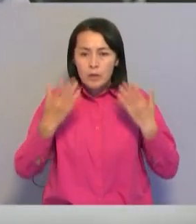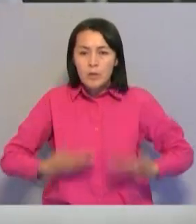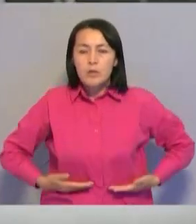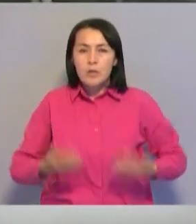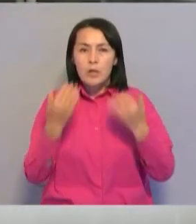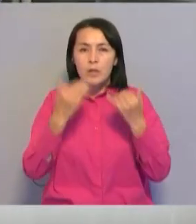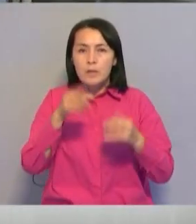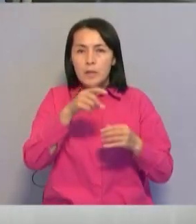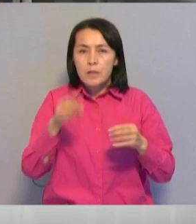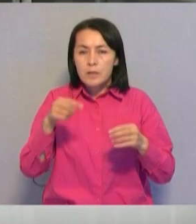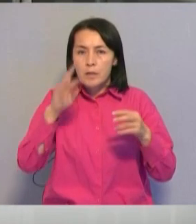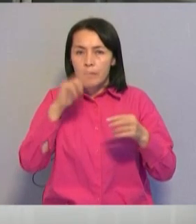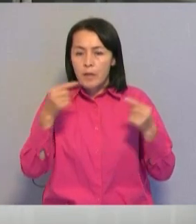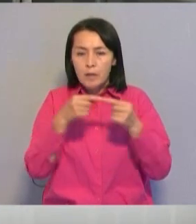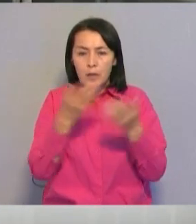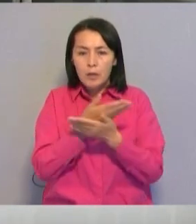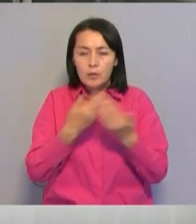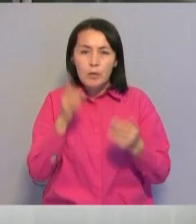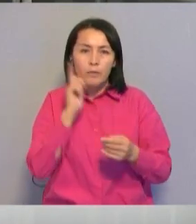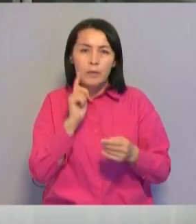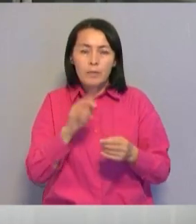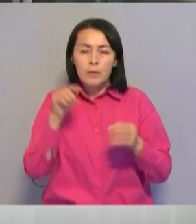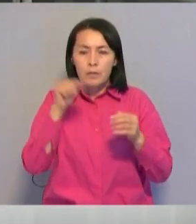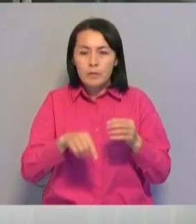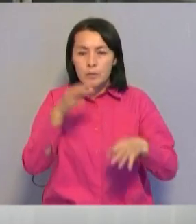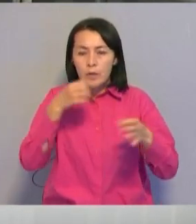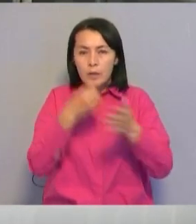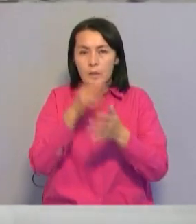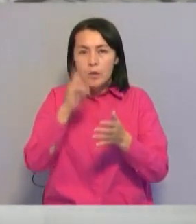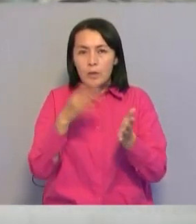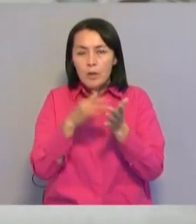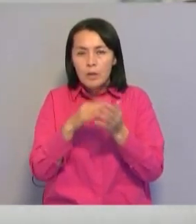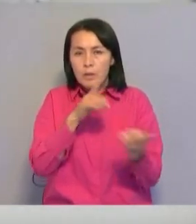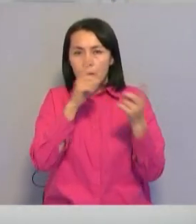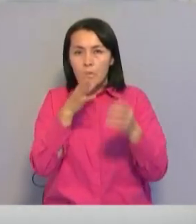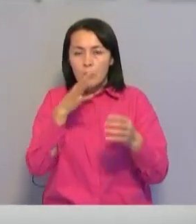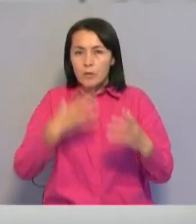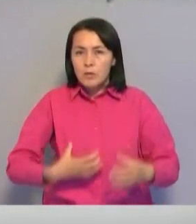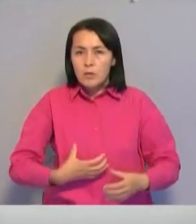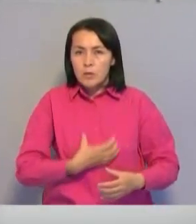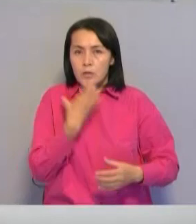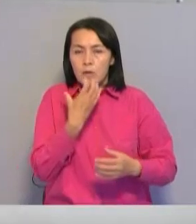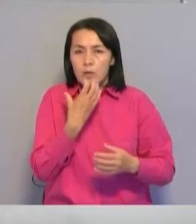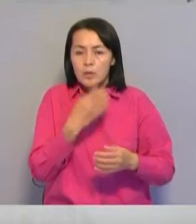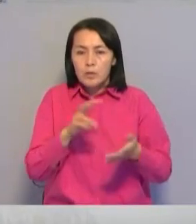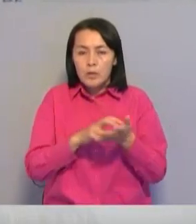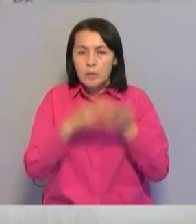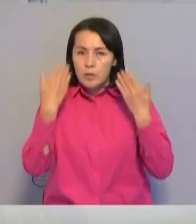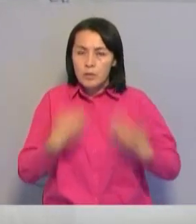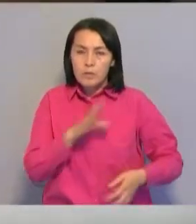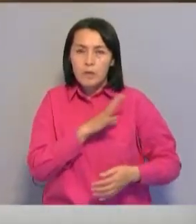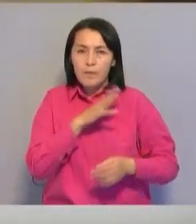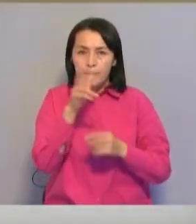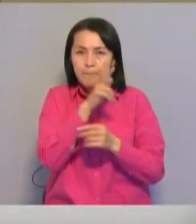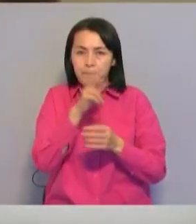Здесь удерживаются лица, чья вина еще не доказана в ходе следствия. Как только бухгалтеры ступили на порог, они сразу же отступили назад. Оглядывая камеру,